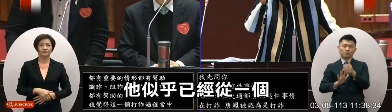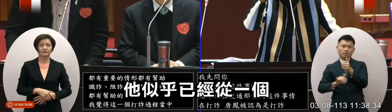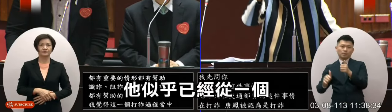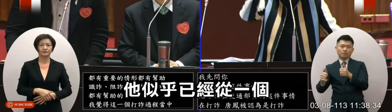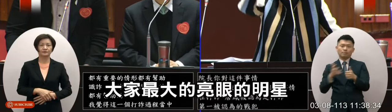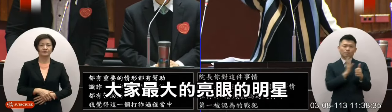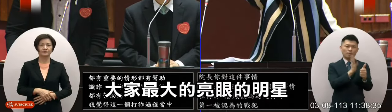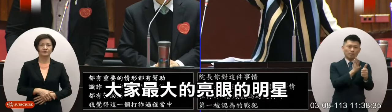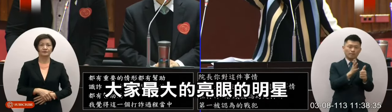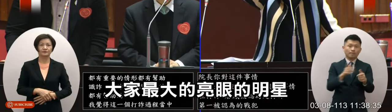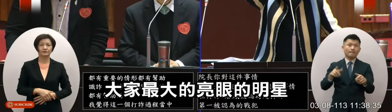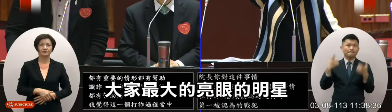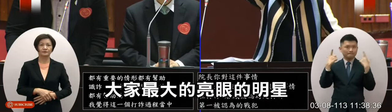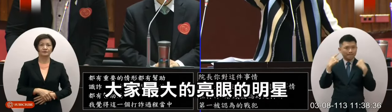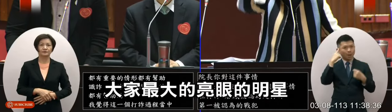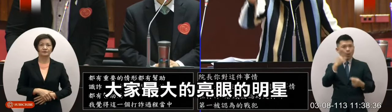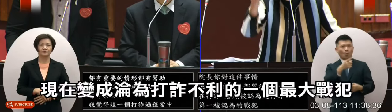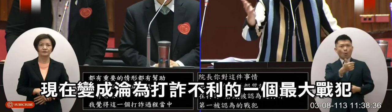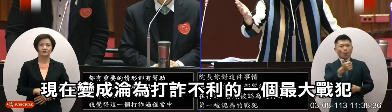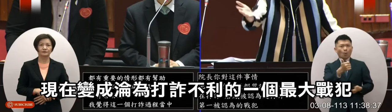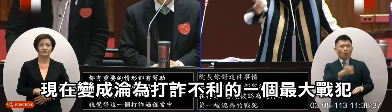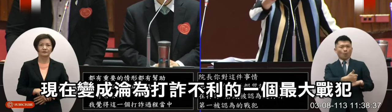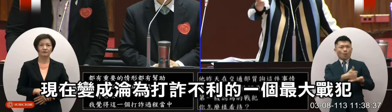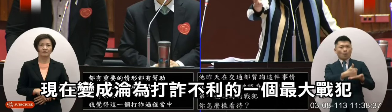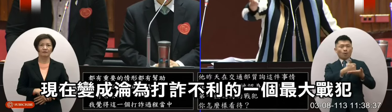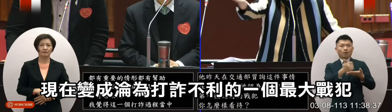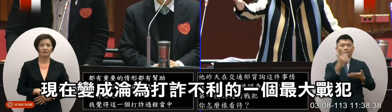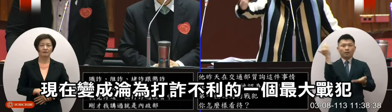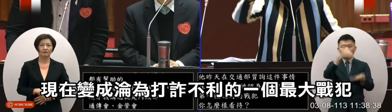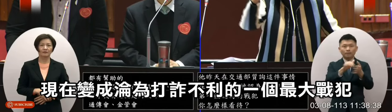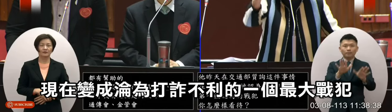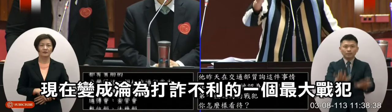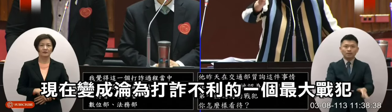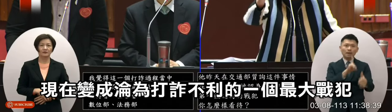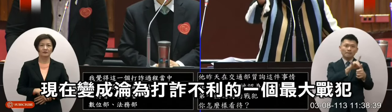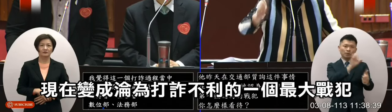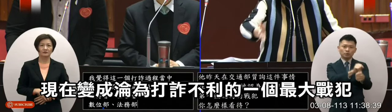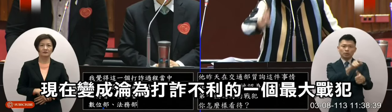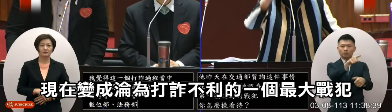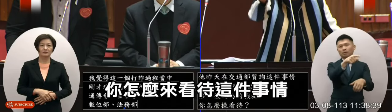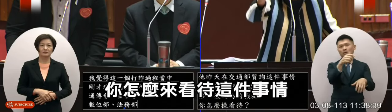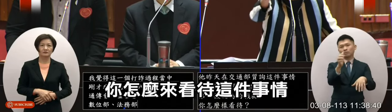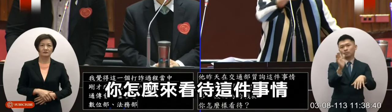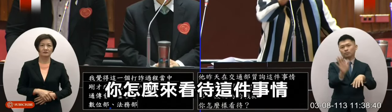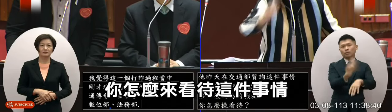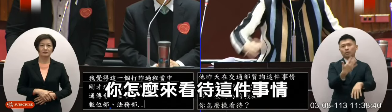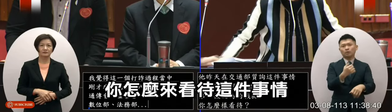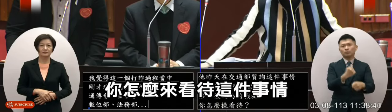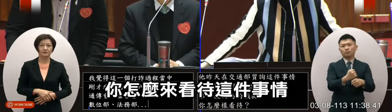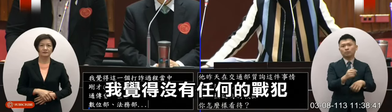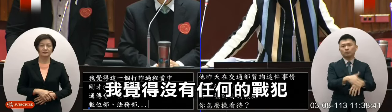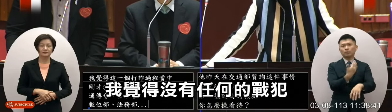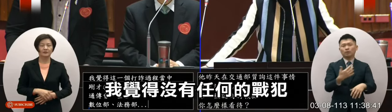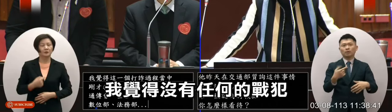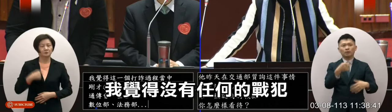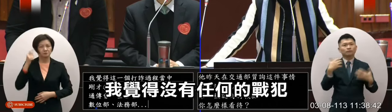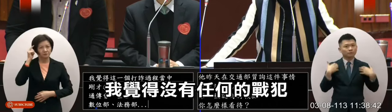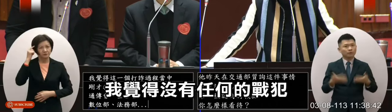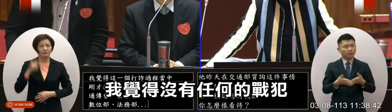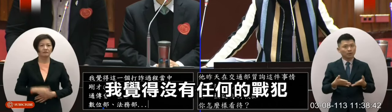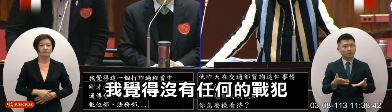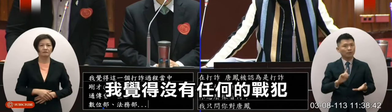经从一个大家最大的亮眼的明星，像变成沦为打诈不利的一个最大战犯，你怎么来看待这件事情？ 我觉得没